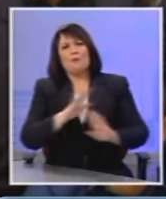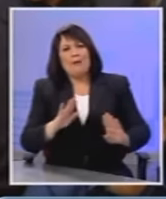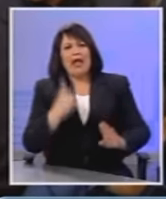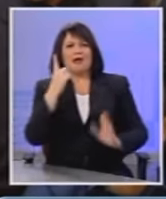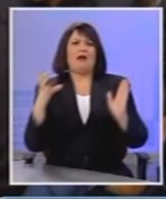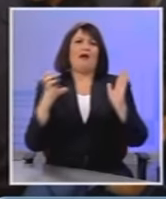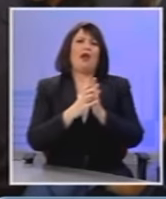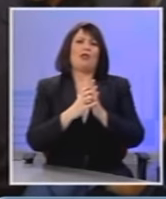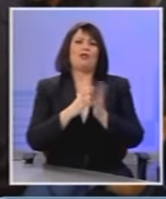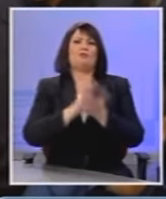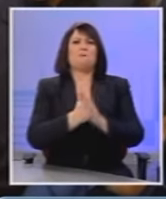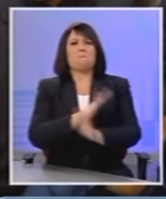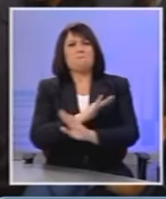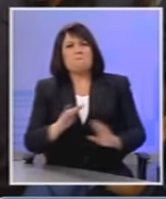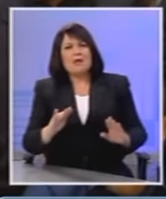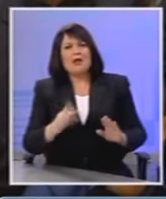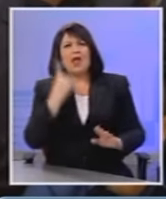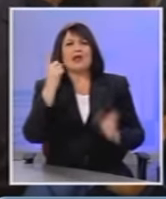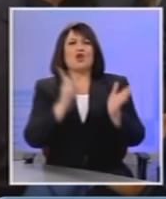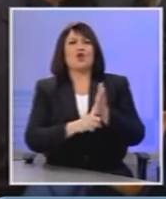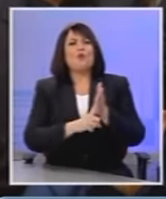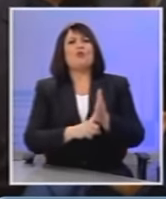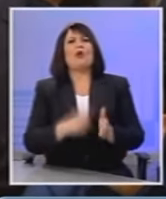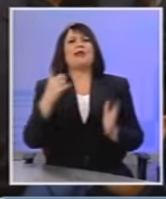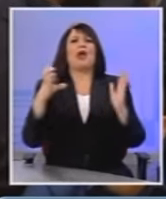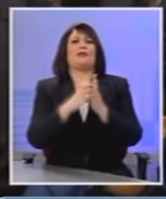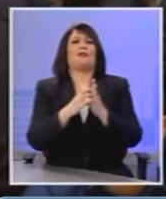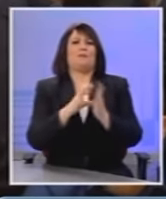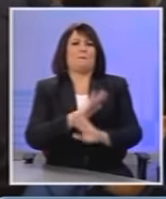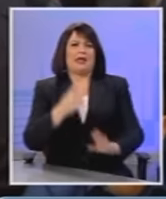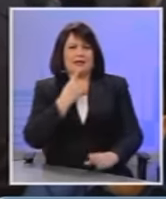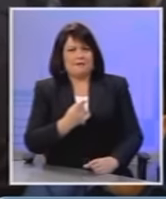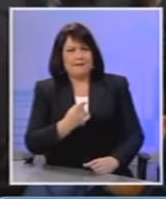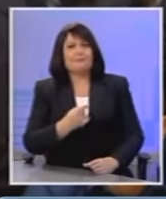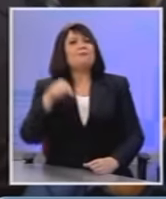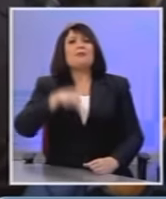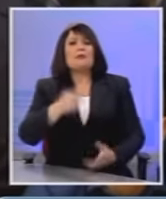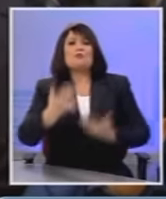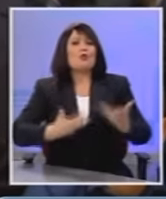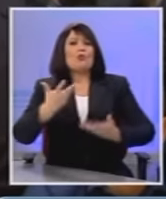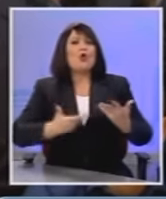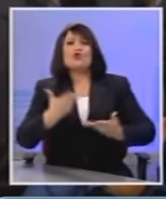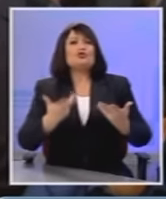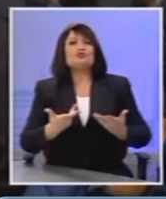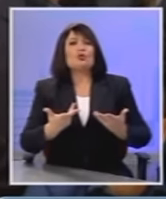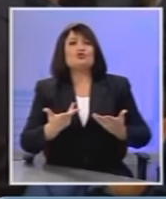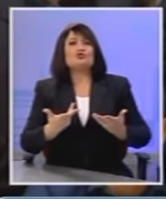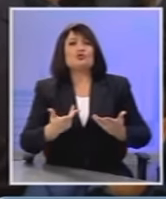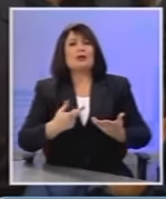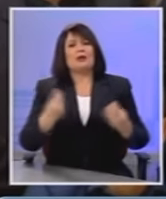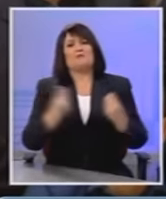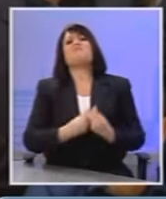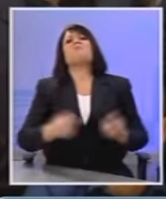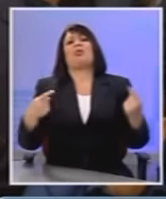άρθρο, με ένα νόμο, με ένα άρθρο. Ένας προϋπολογισμός ο οποίος μοιραία θα πέσει έξω,